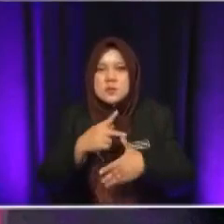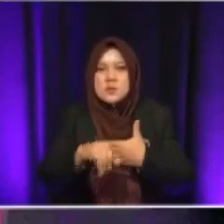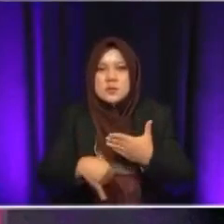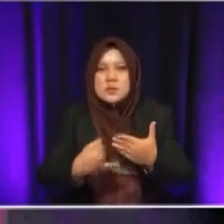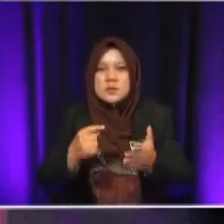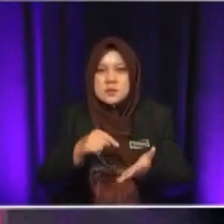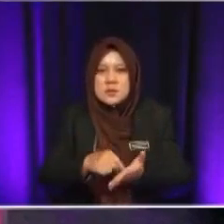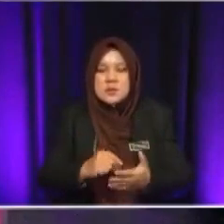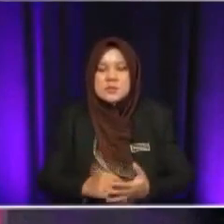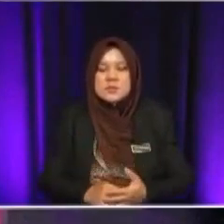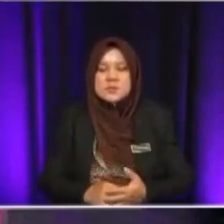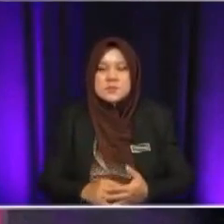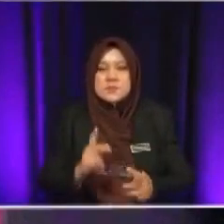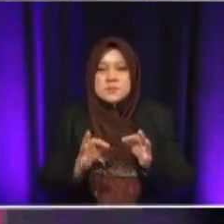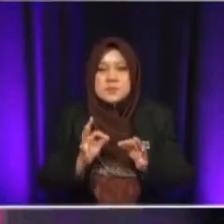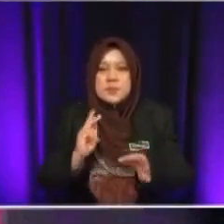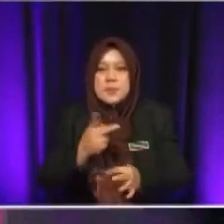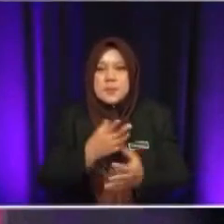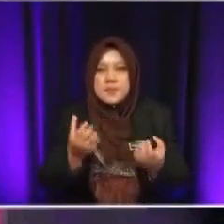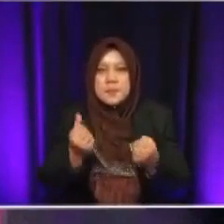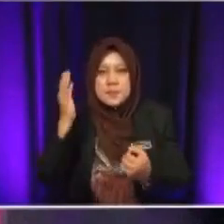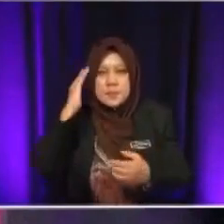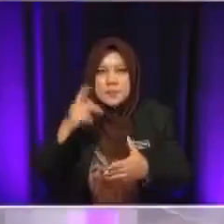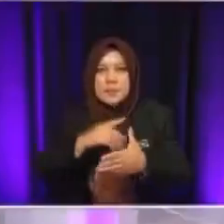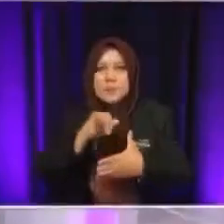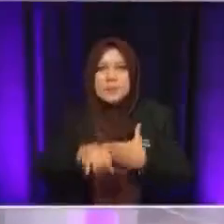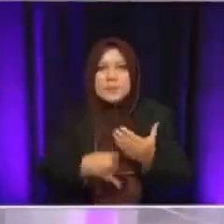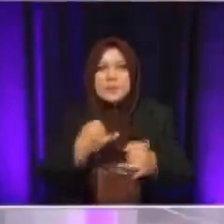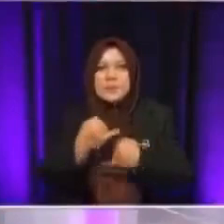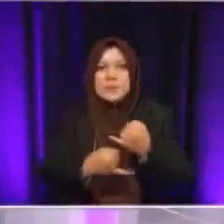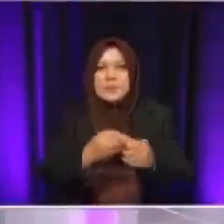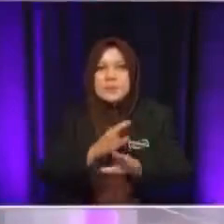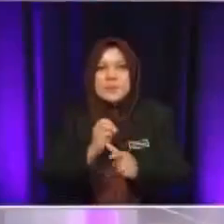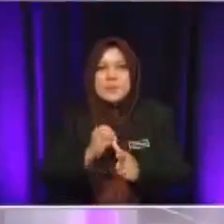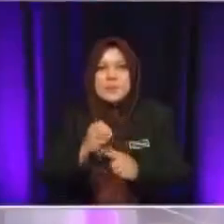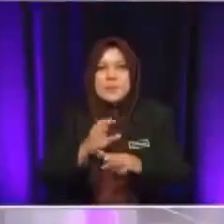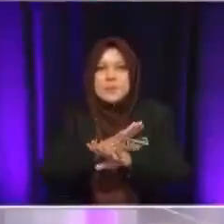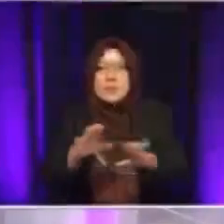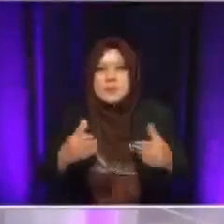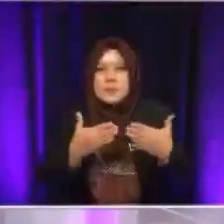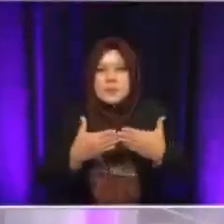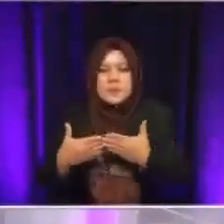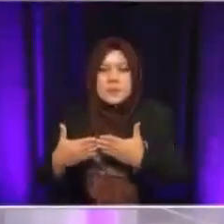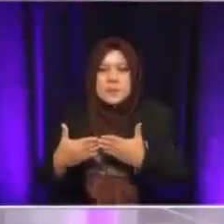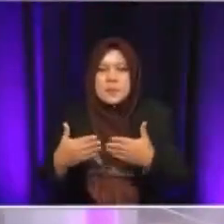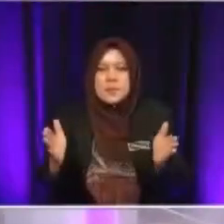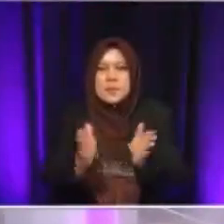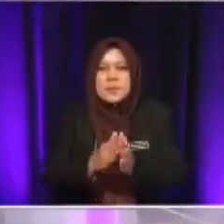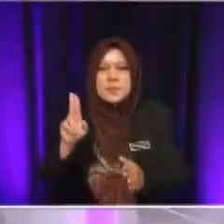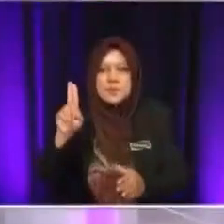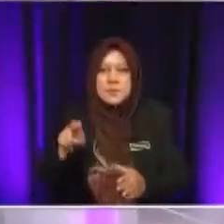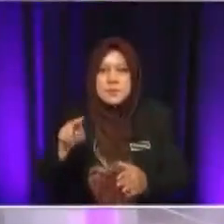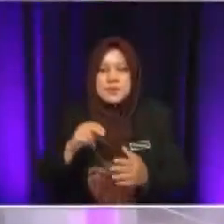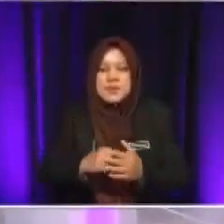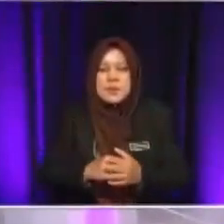ni cikgu. Okey, nak tahu projek kita berjaya ataupun tidak Mira. Okey, kita tengok. Okey, kita ada sambungkan pada Swiss. Okey, so